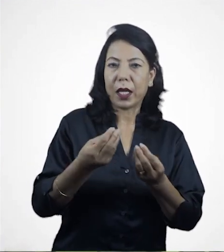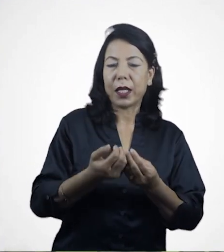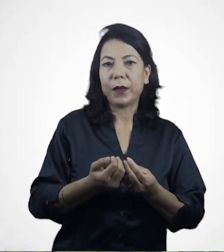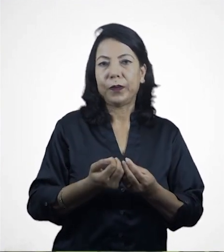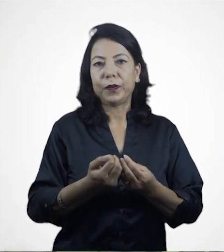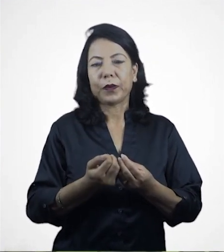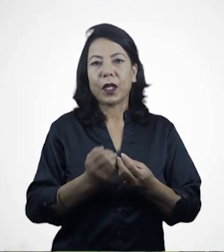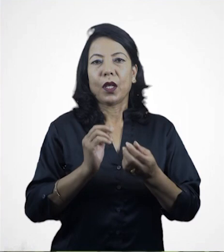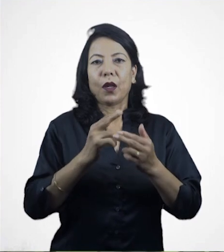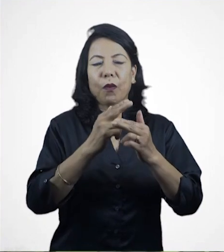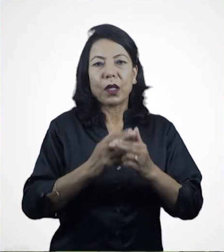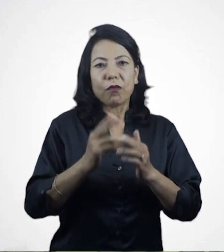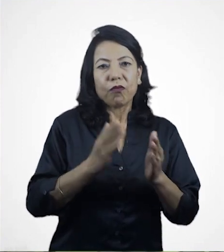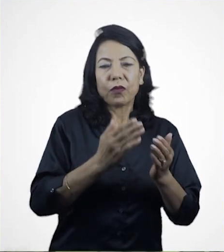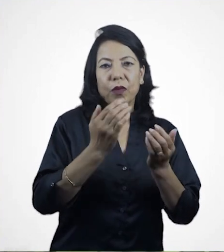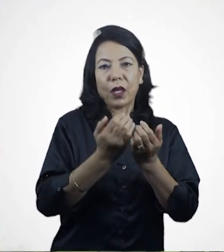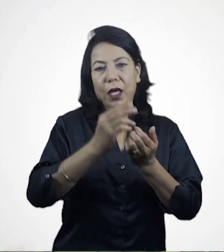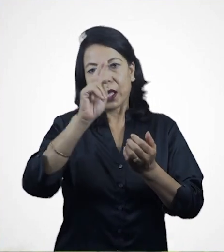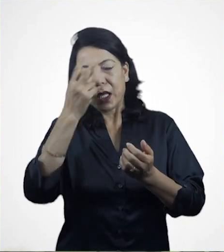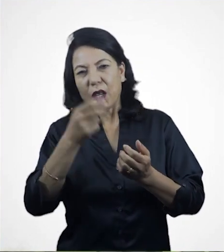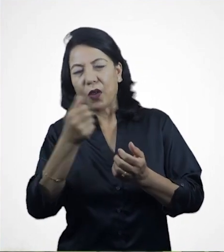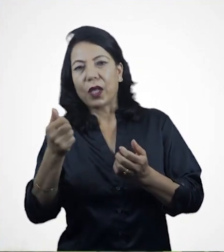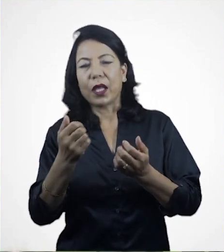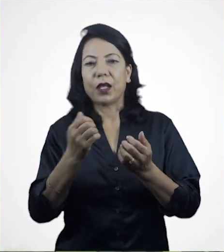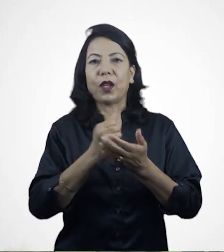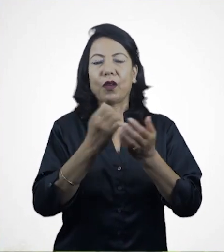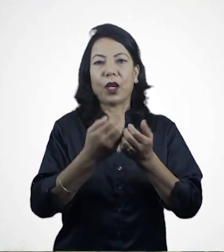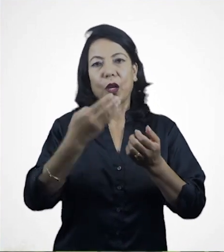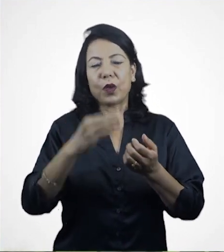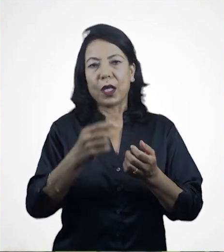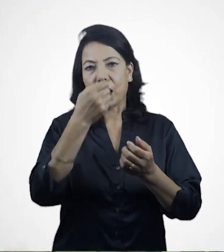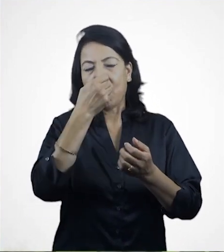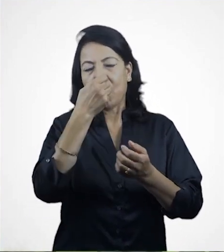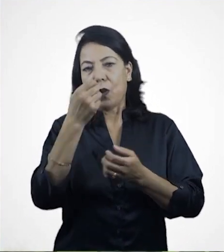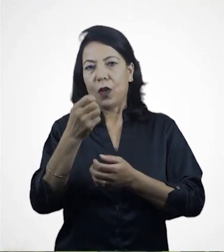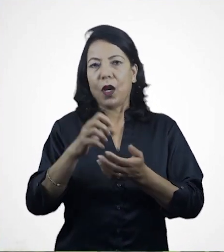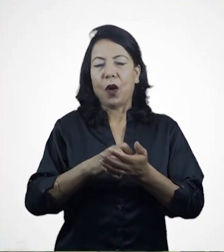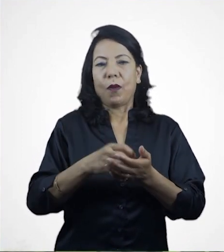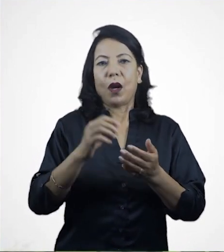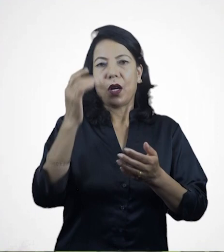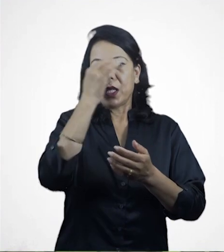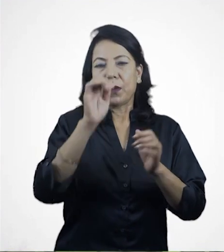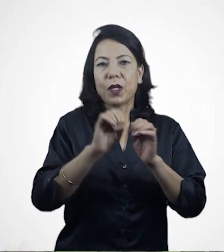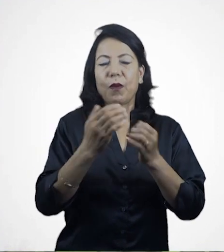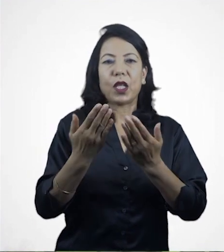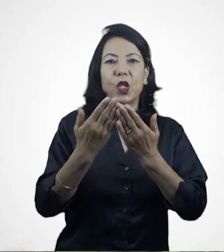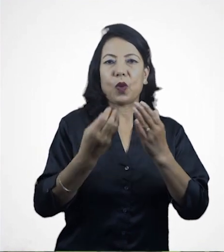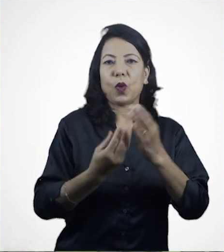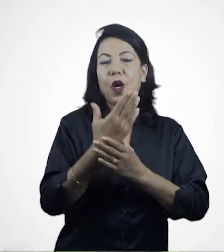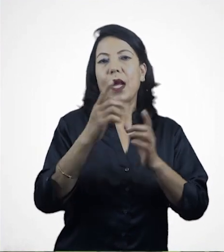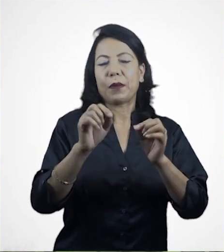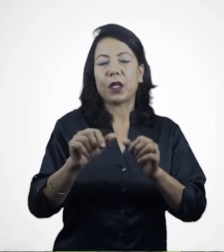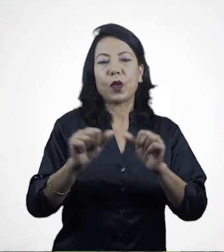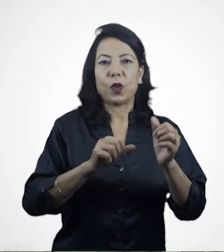बजेट निकाले रहा होंचा की अथपा किये गरे रहा होंचा गरामीन ठाउमा चाईनी अटीजम संबन्धी सकूल हरु खल्दीन बरे।